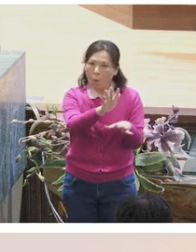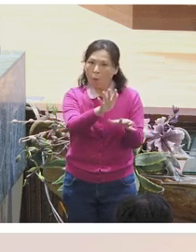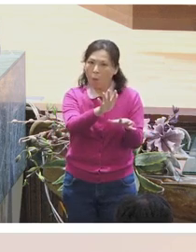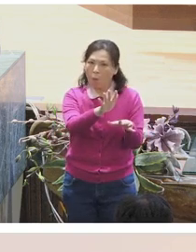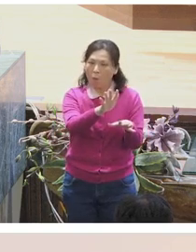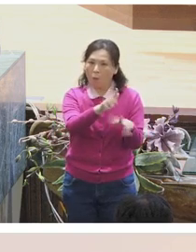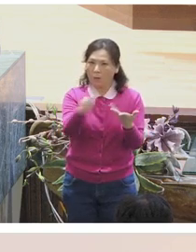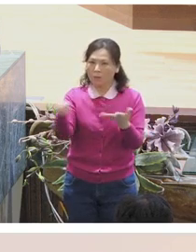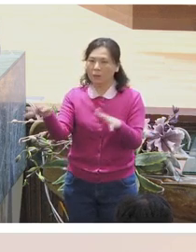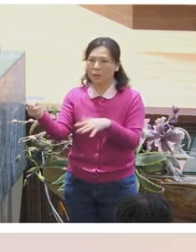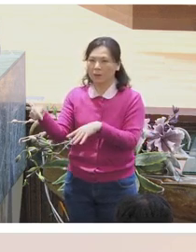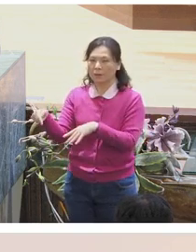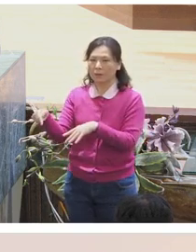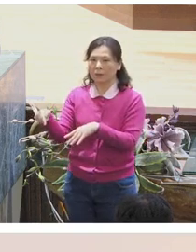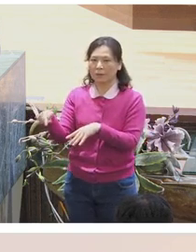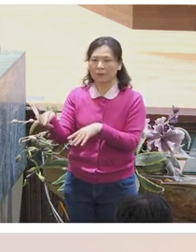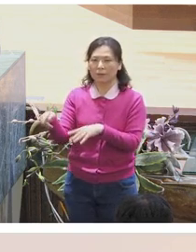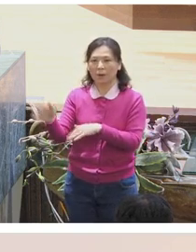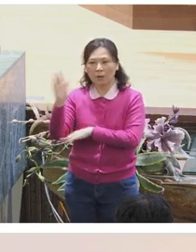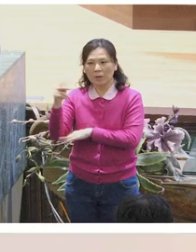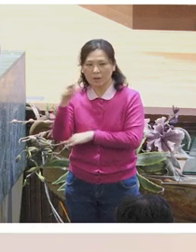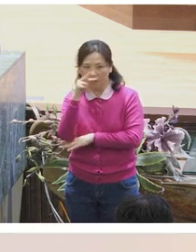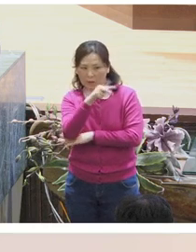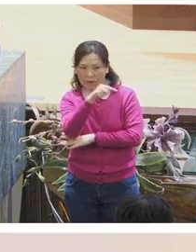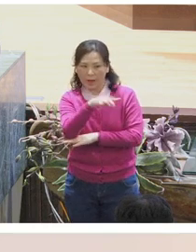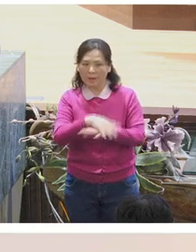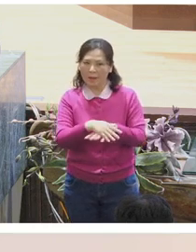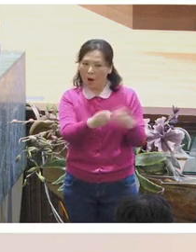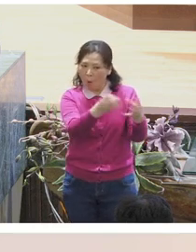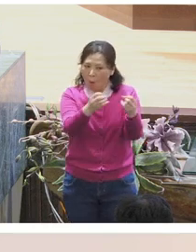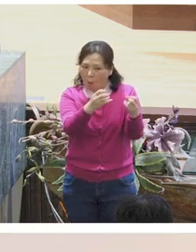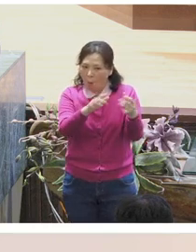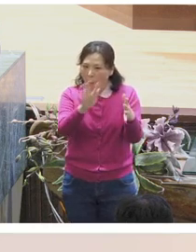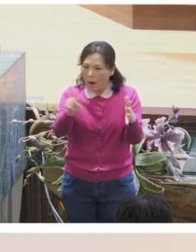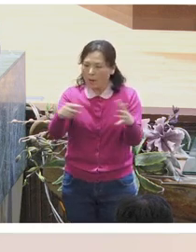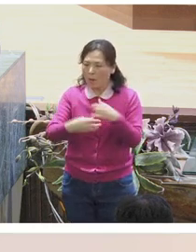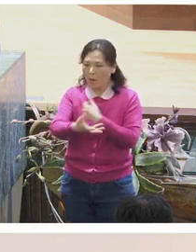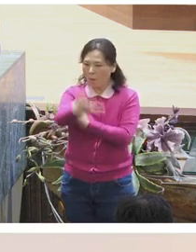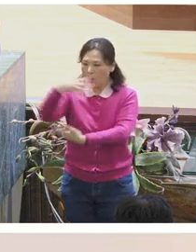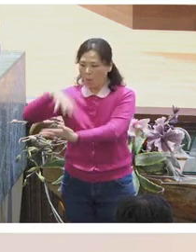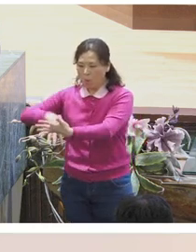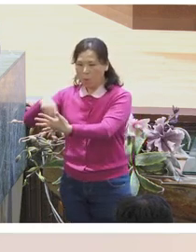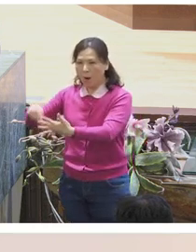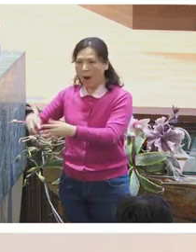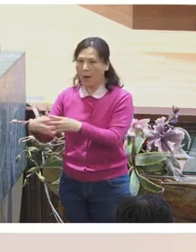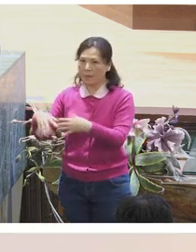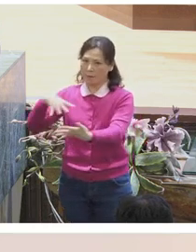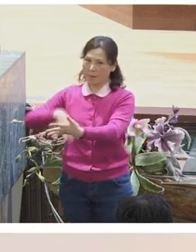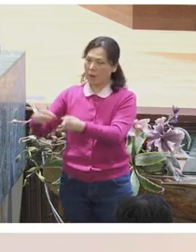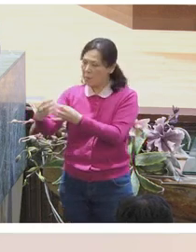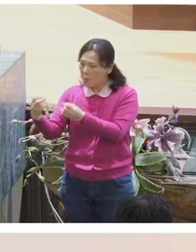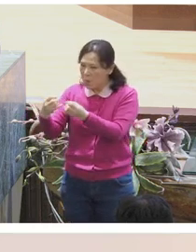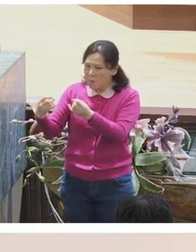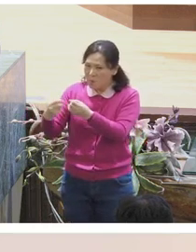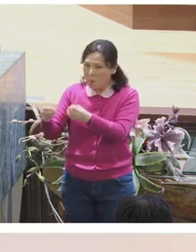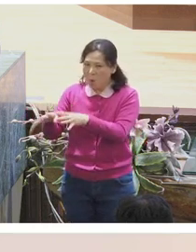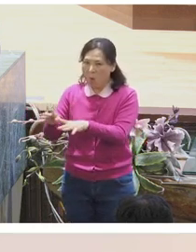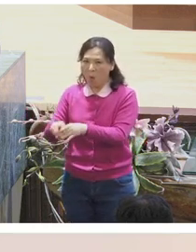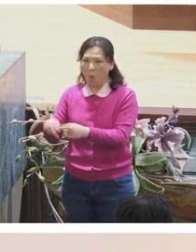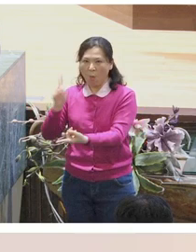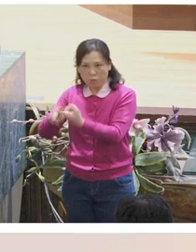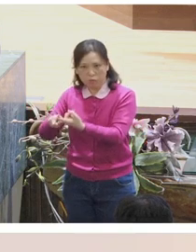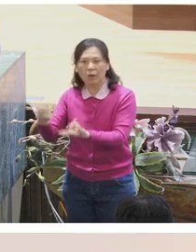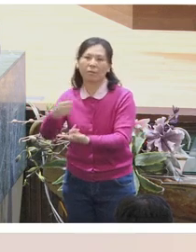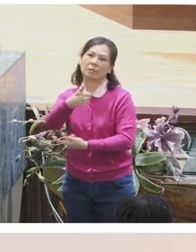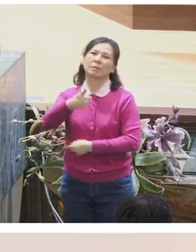纳入，让你的内部的决策机构更加的充实、更加的完善、更加的有正当性嘛。